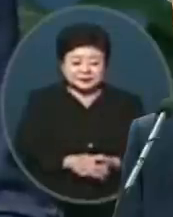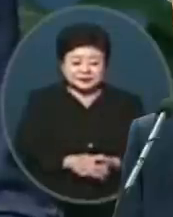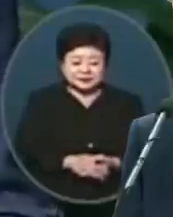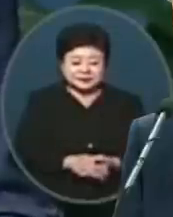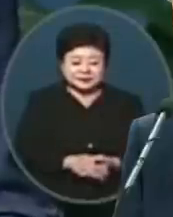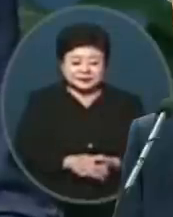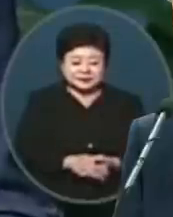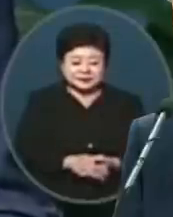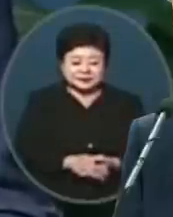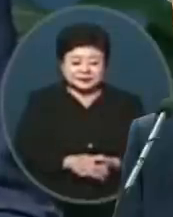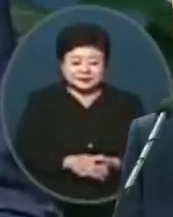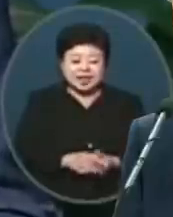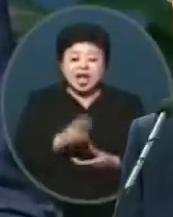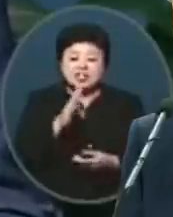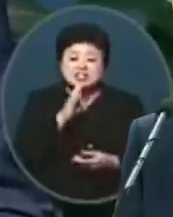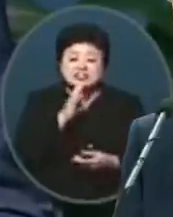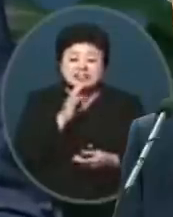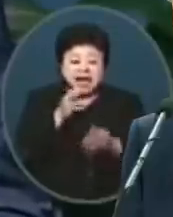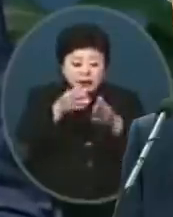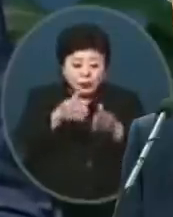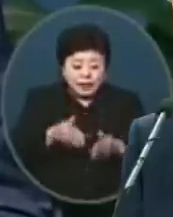그 선지자를 통해서